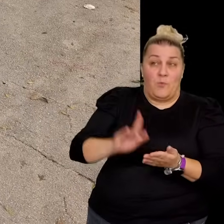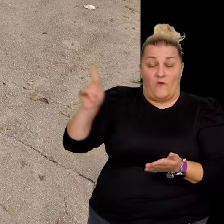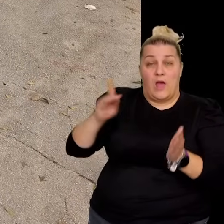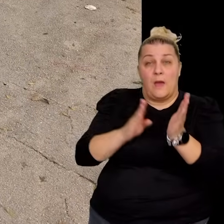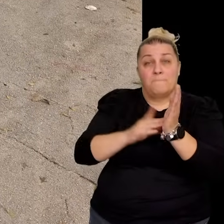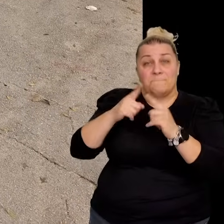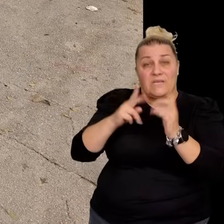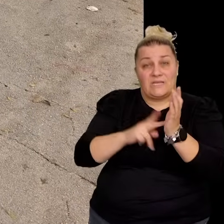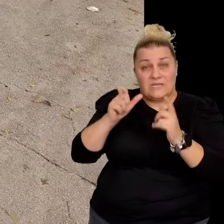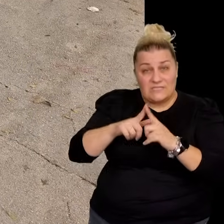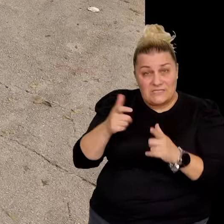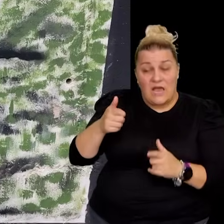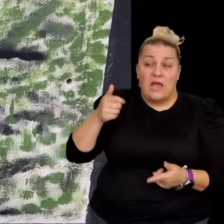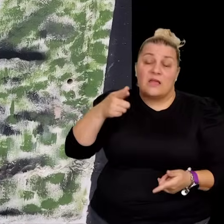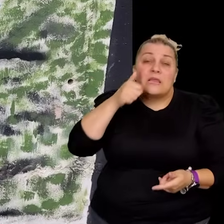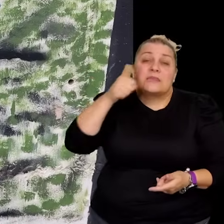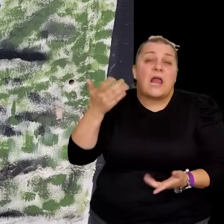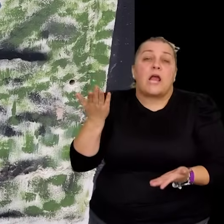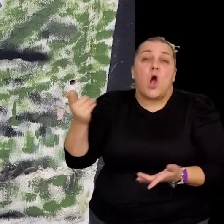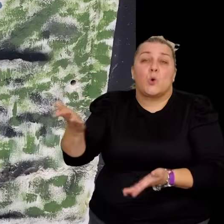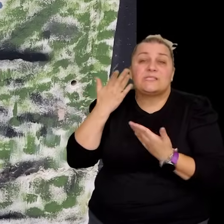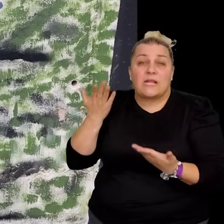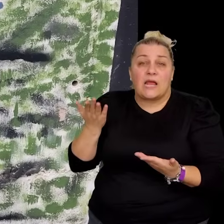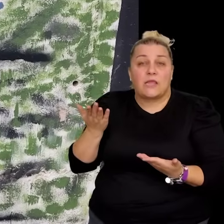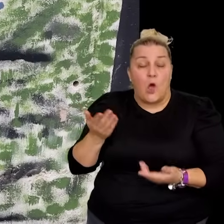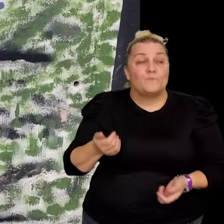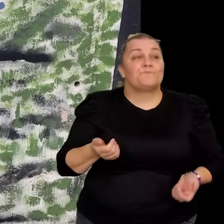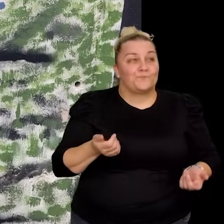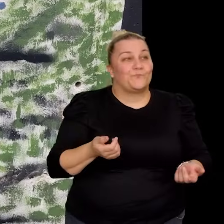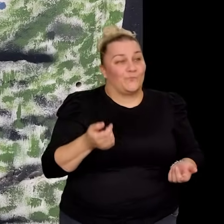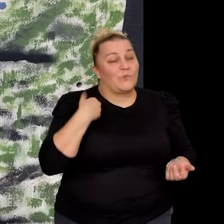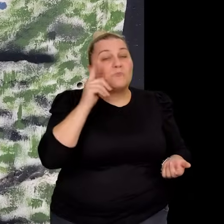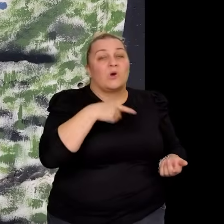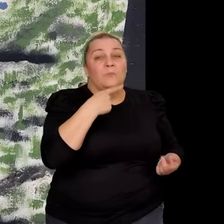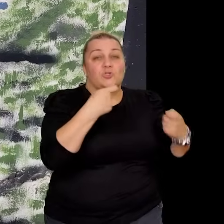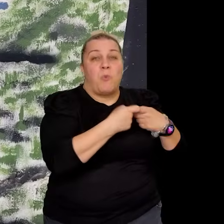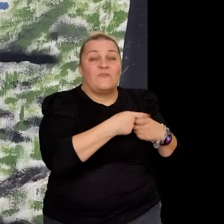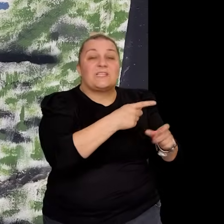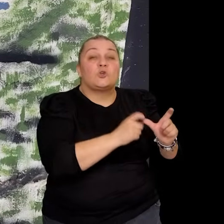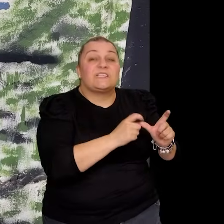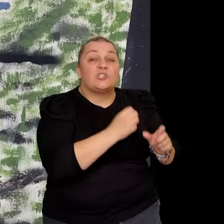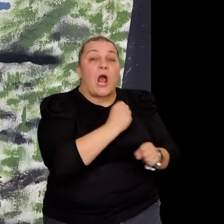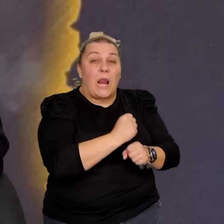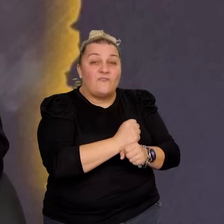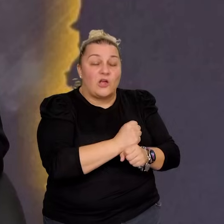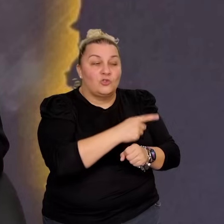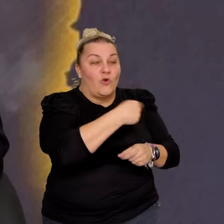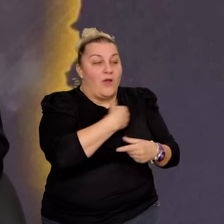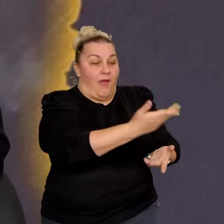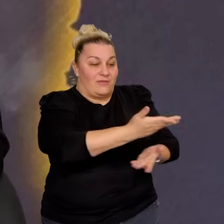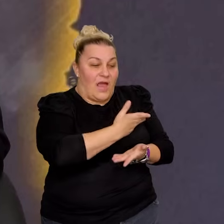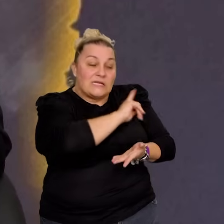Peđa izgledao? Pa evo, da se dotaknemo malo i Sinše Glavaševića, doista je on ulijevao jednu